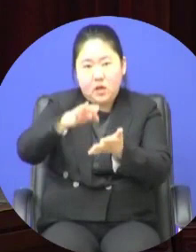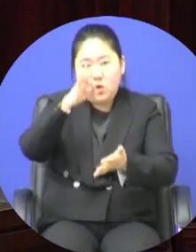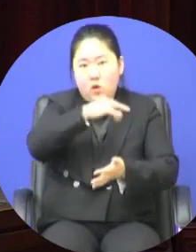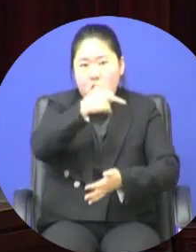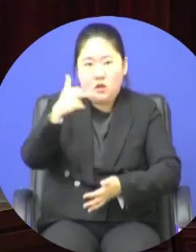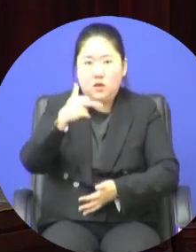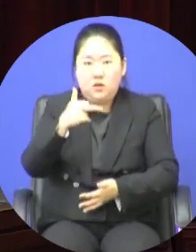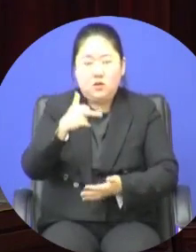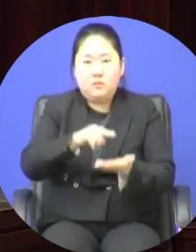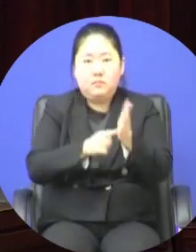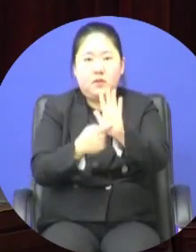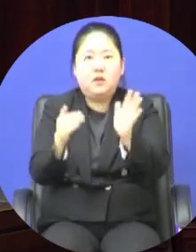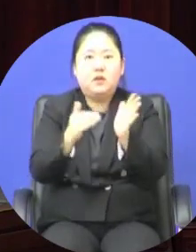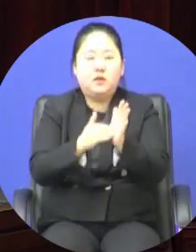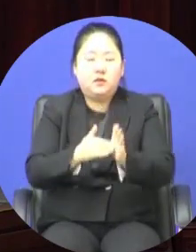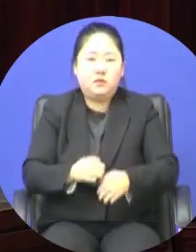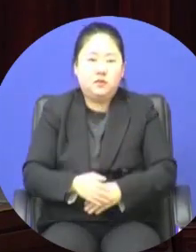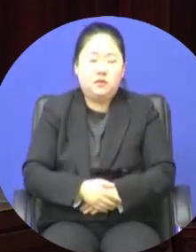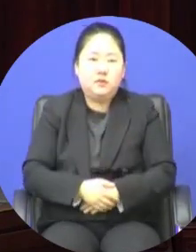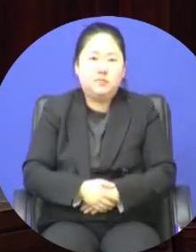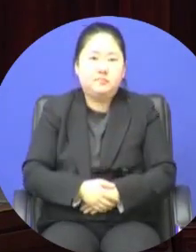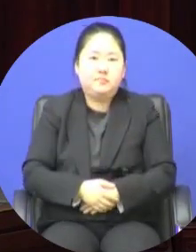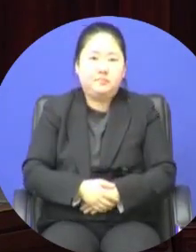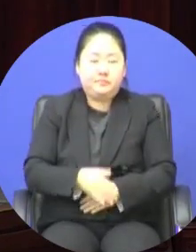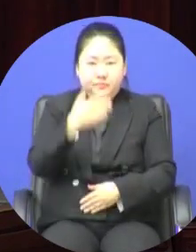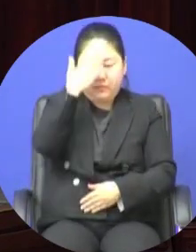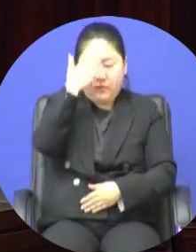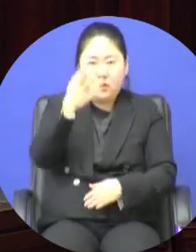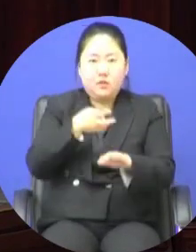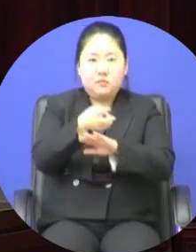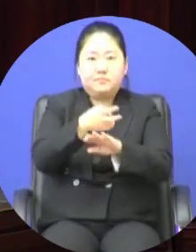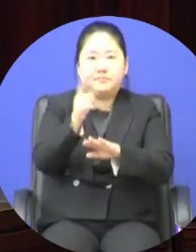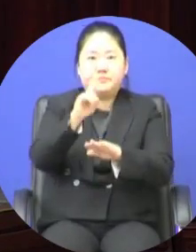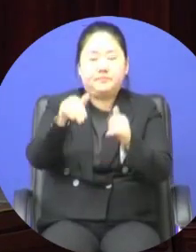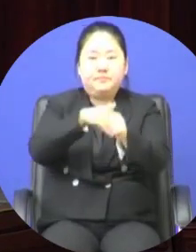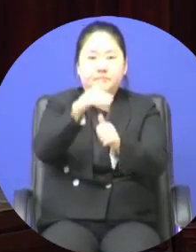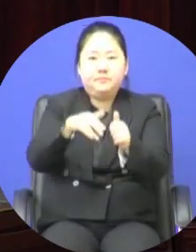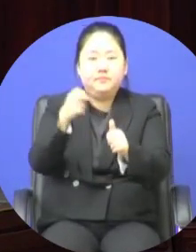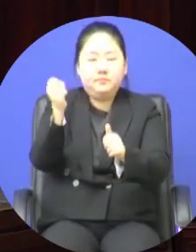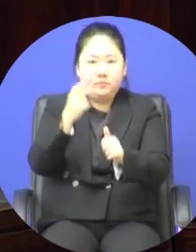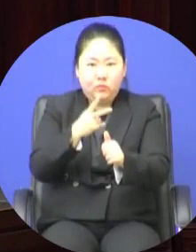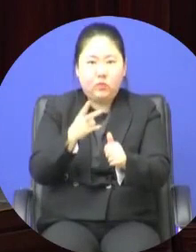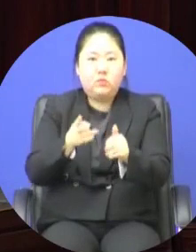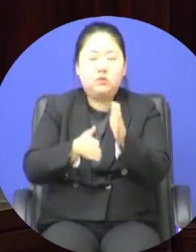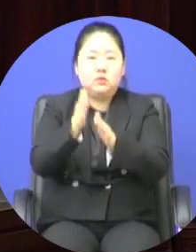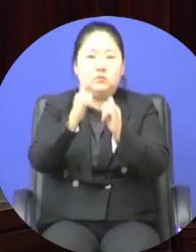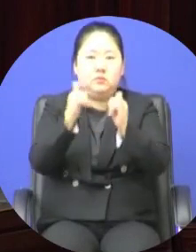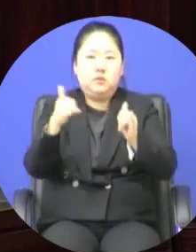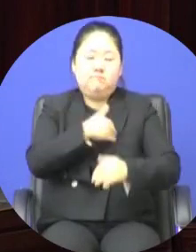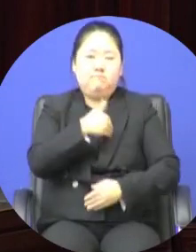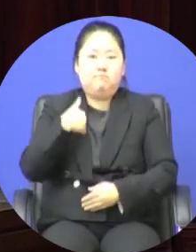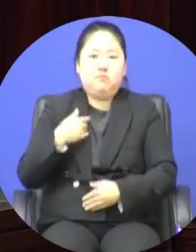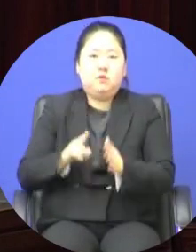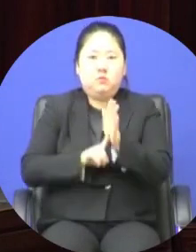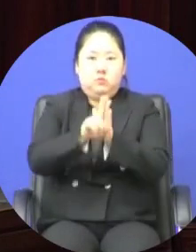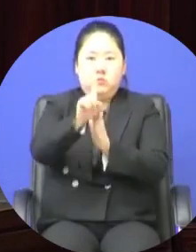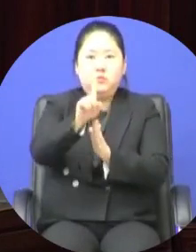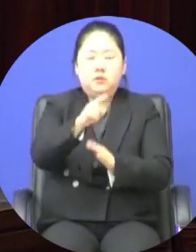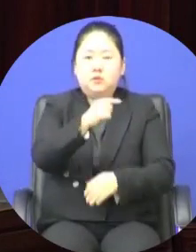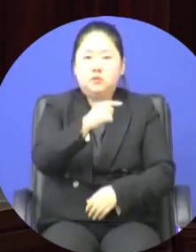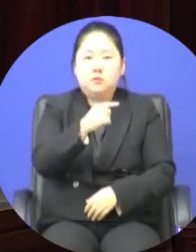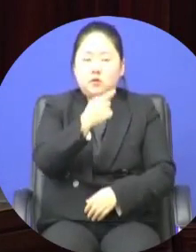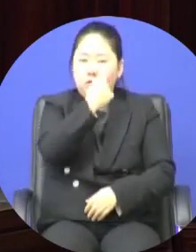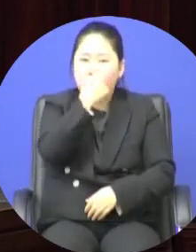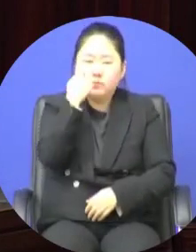있습니다. 무상교통은 환경적, 경제적 효용과 함께 무엇보다 시민의 정주 만족도를 높이는 검증된